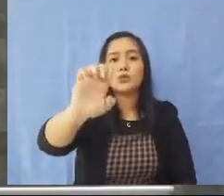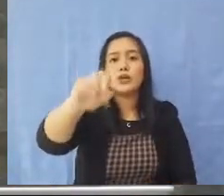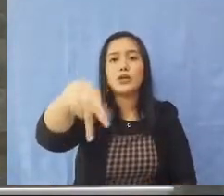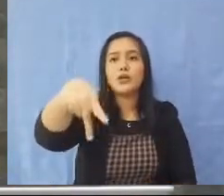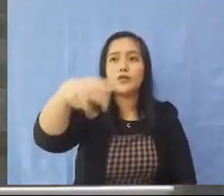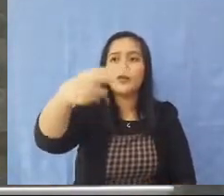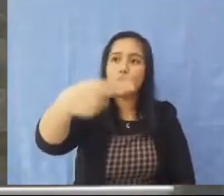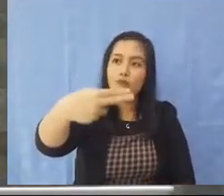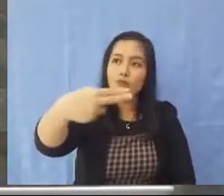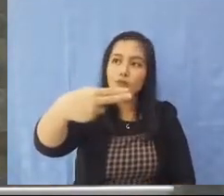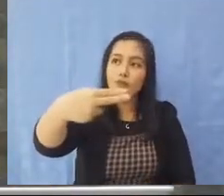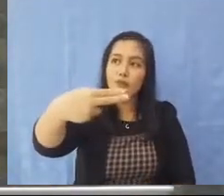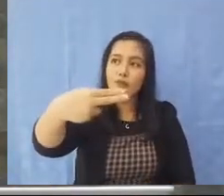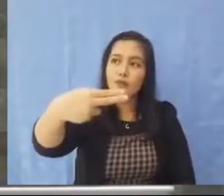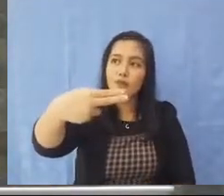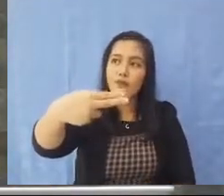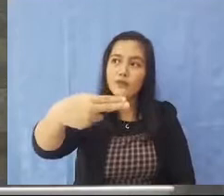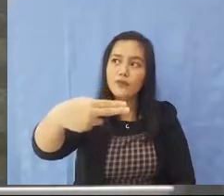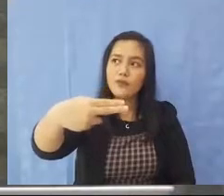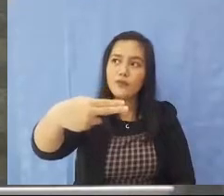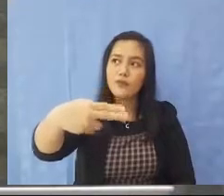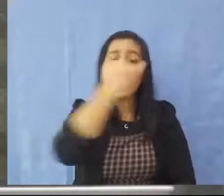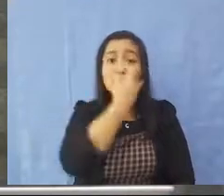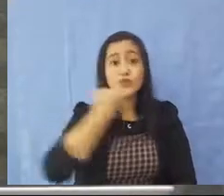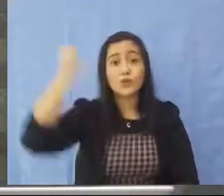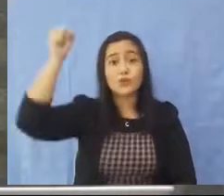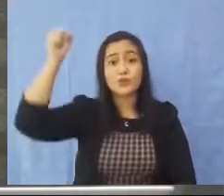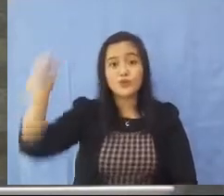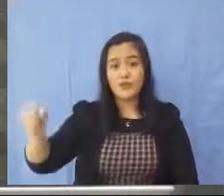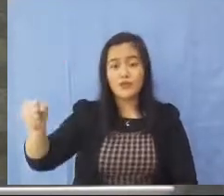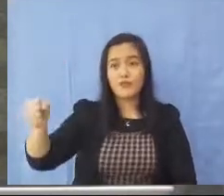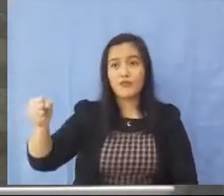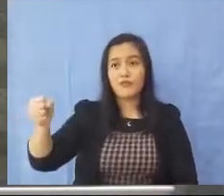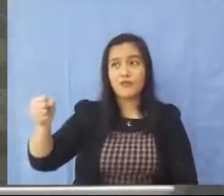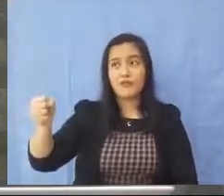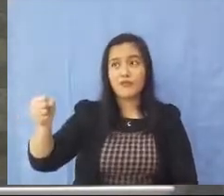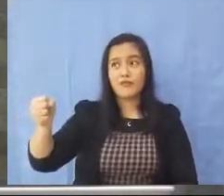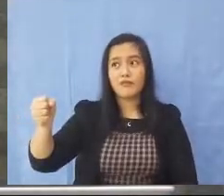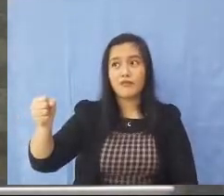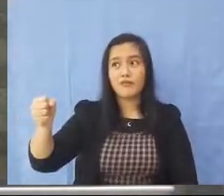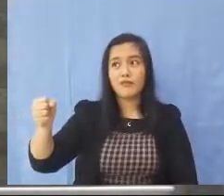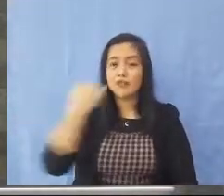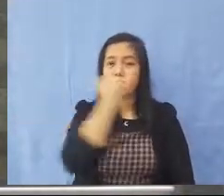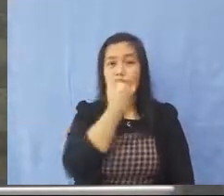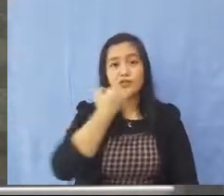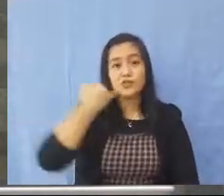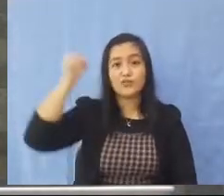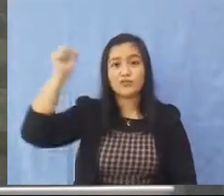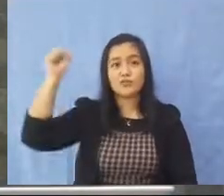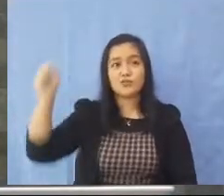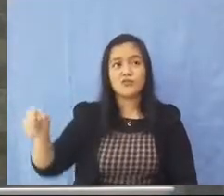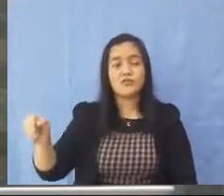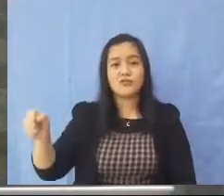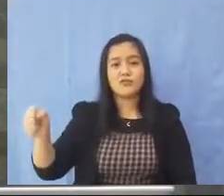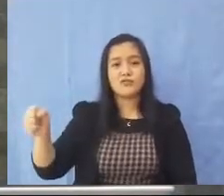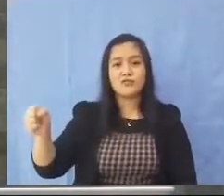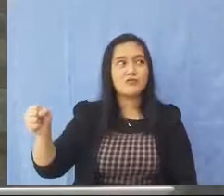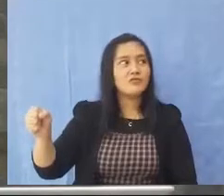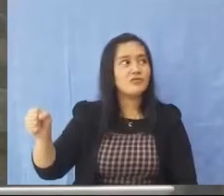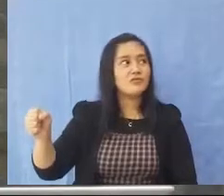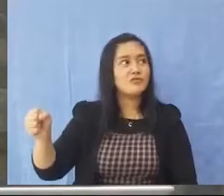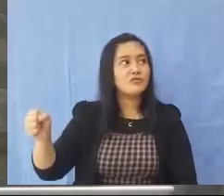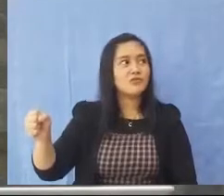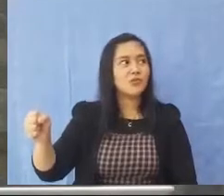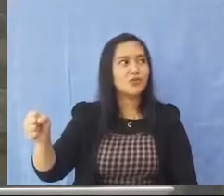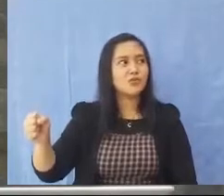Isa sa mga kilala na tao at importanteng tao sa history ng Egypt mula sa slavery. Alam natin